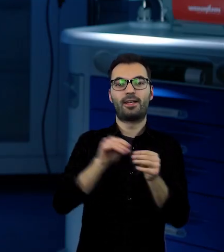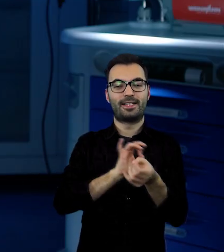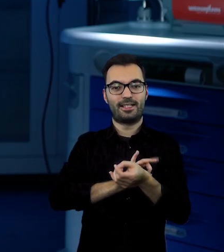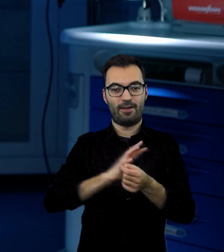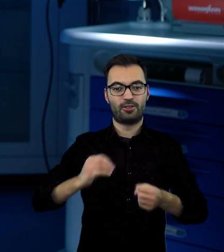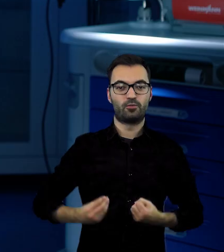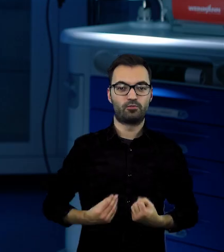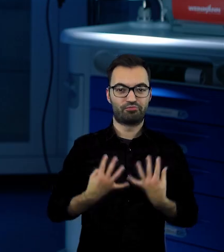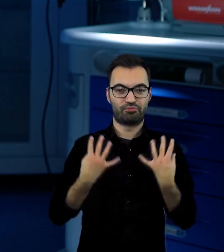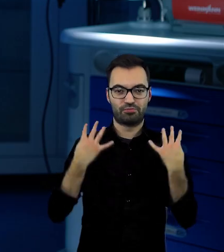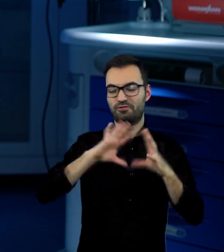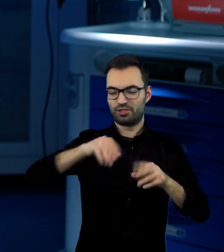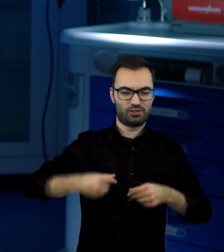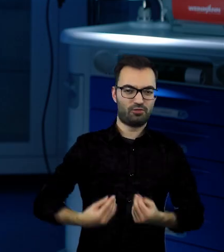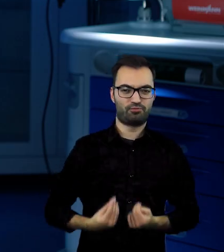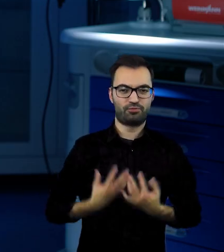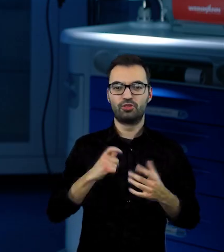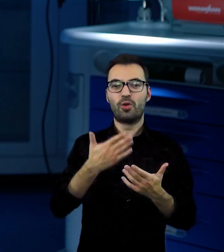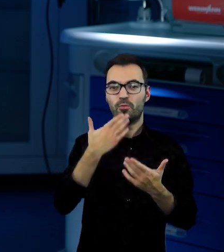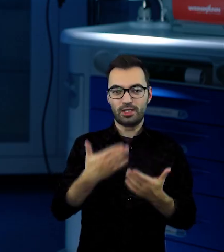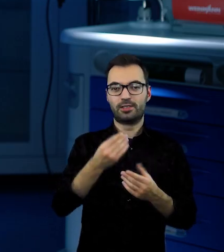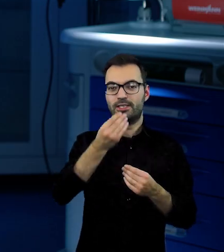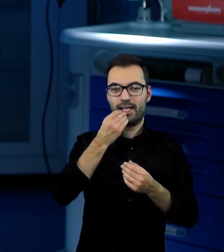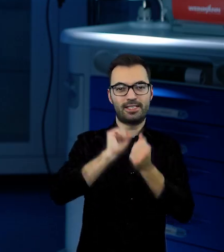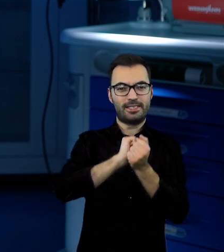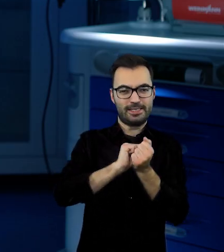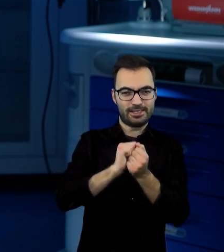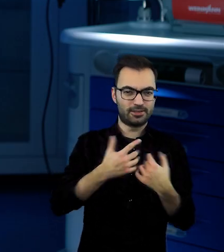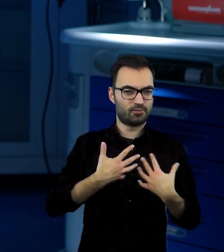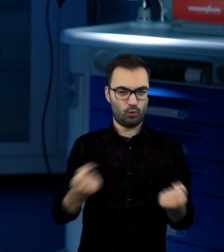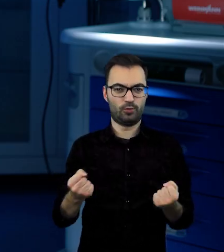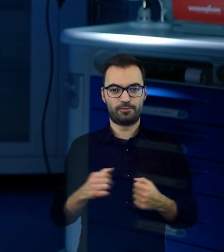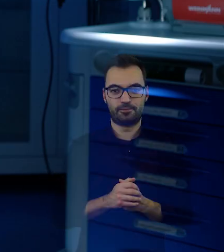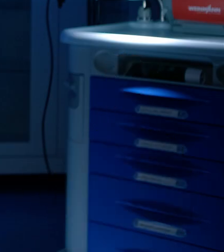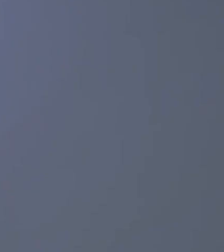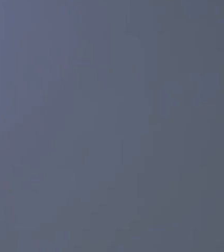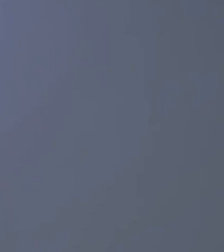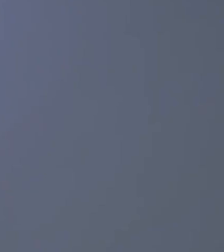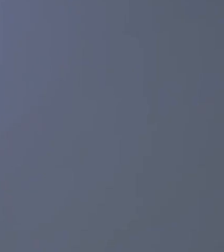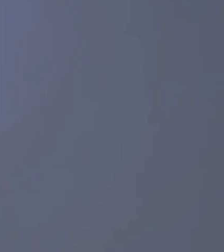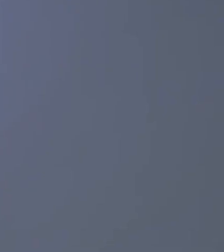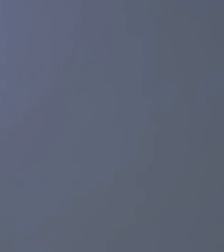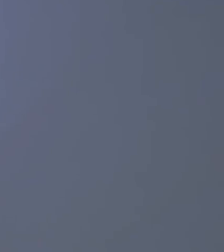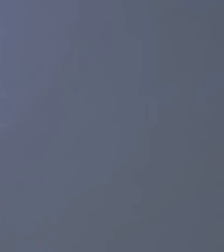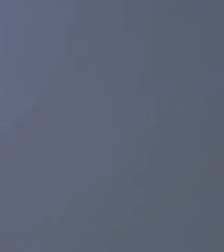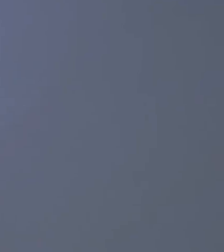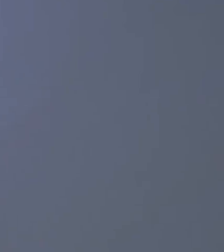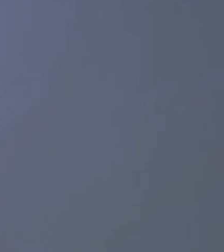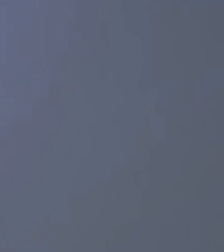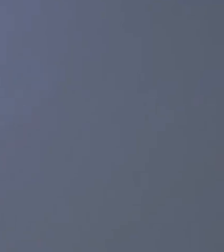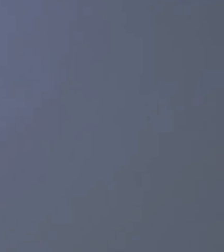następnie trafia do tzw. żyły wrotnej, dużego naczynia połączonego z wątrobą.